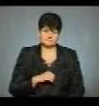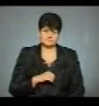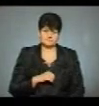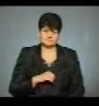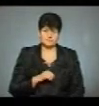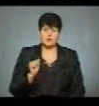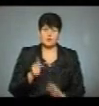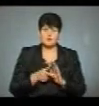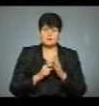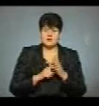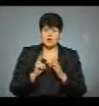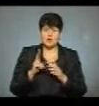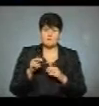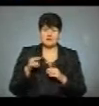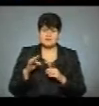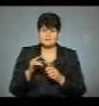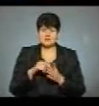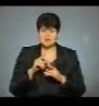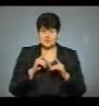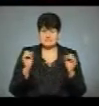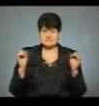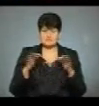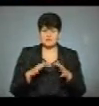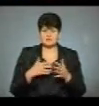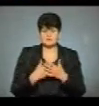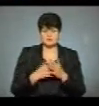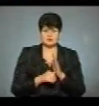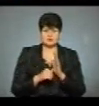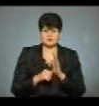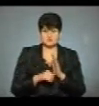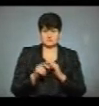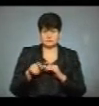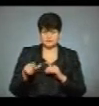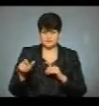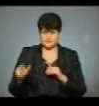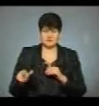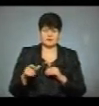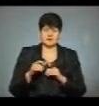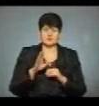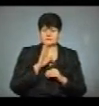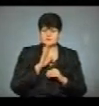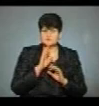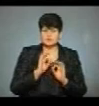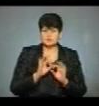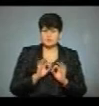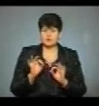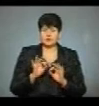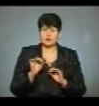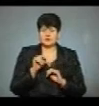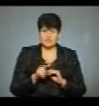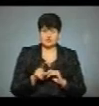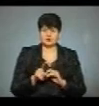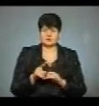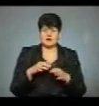У приміщенні Копичанецької міської ради зібралися майже 60 містян. Оксана Савка розповідає, про те, що